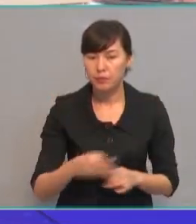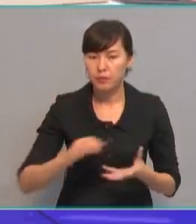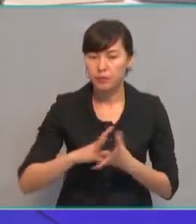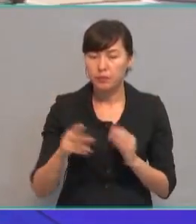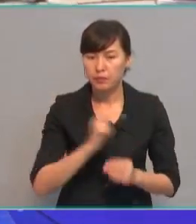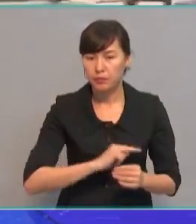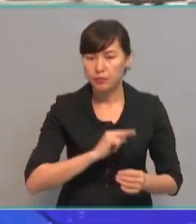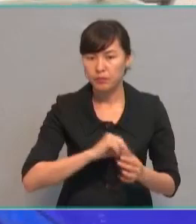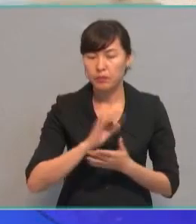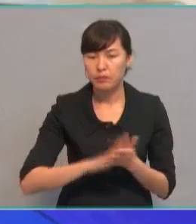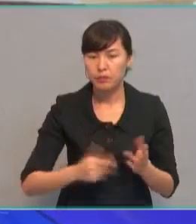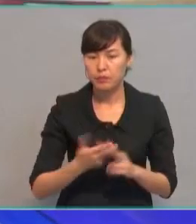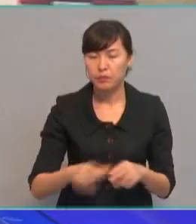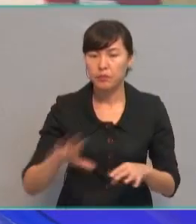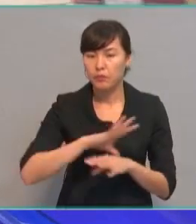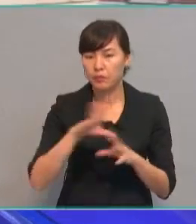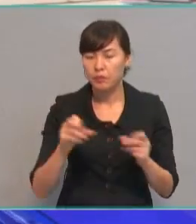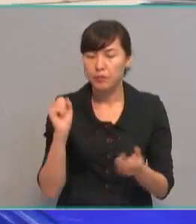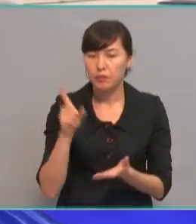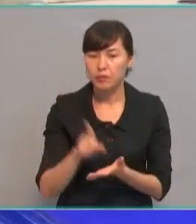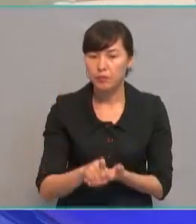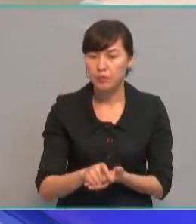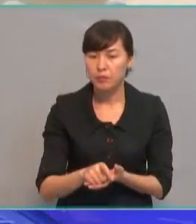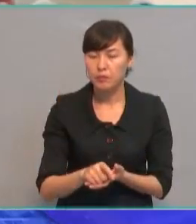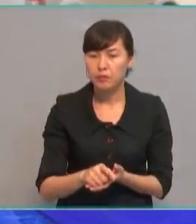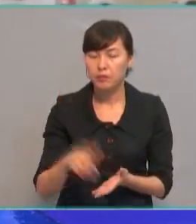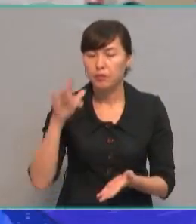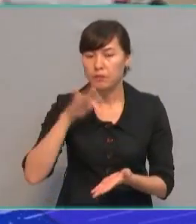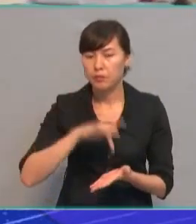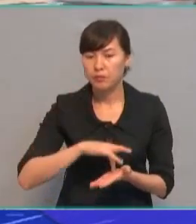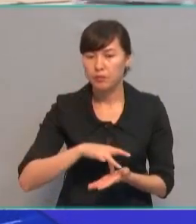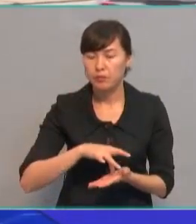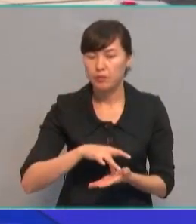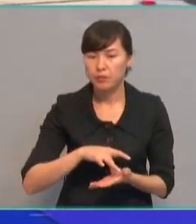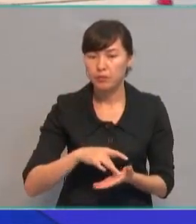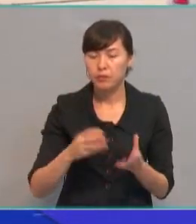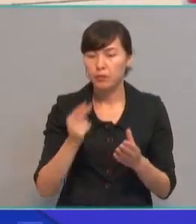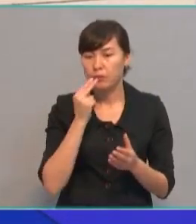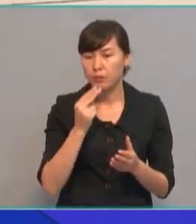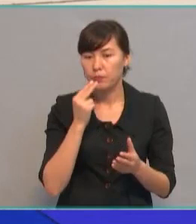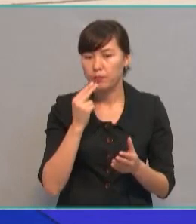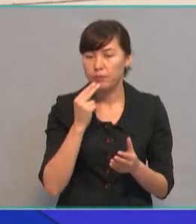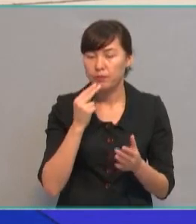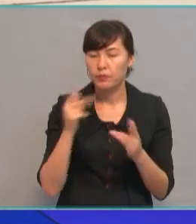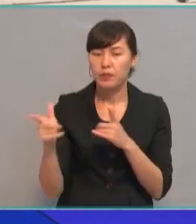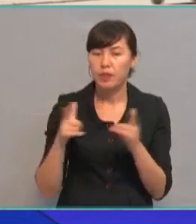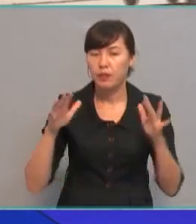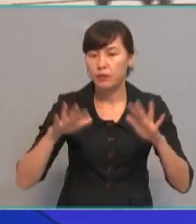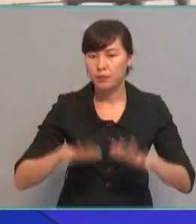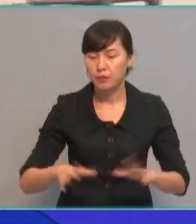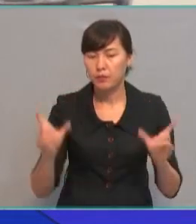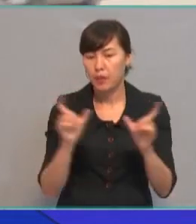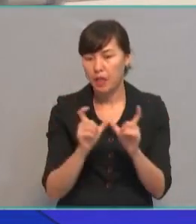бойынша жұмыстар жүргізілді. Олардың жалпы міндеттері қалада тағам дайындау